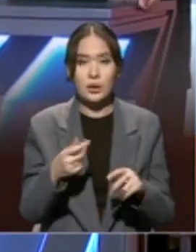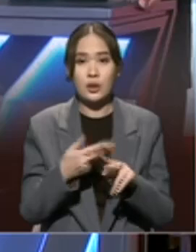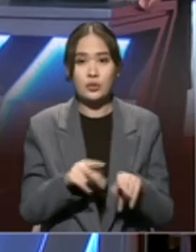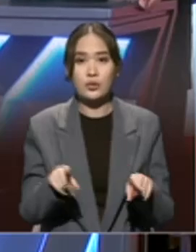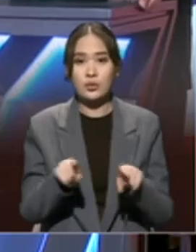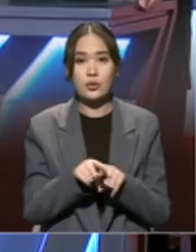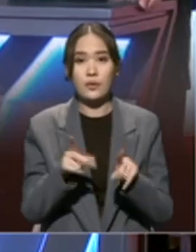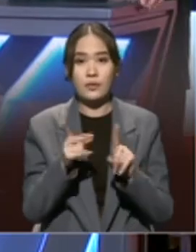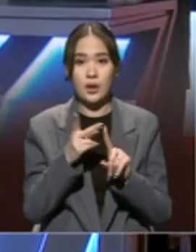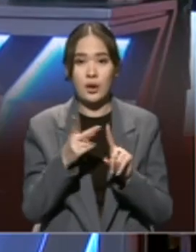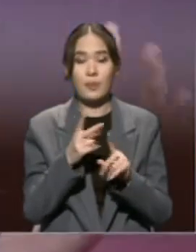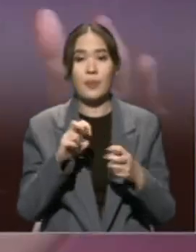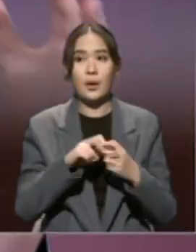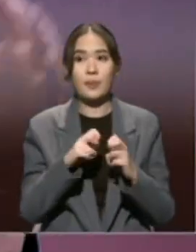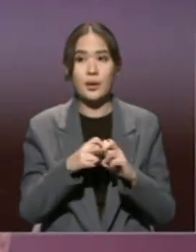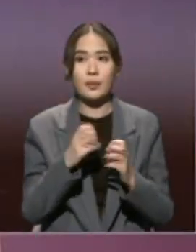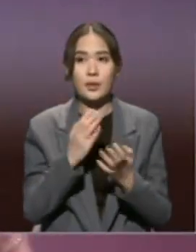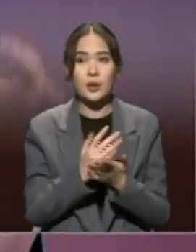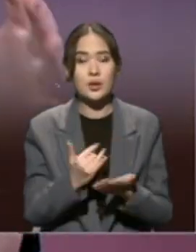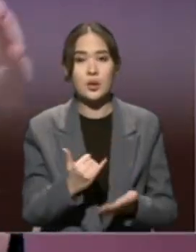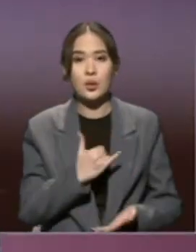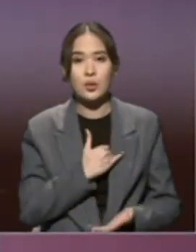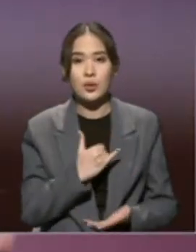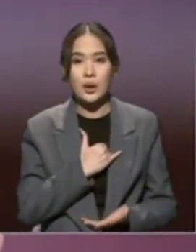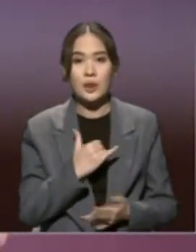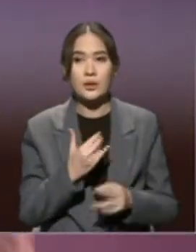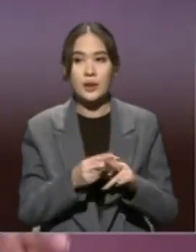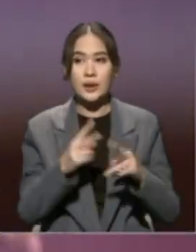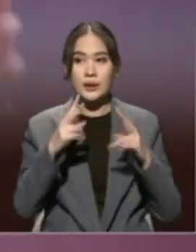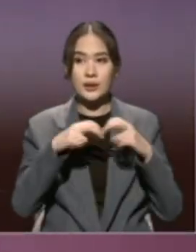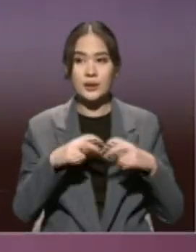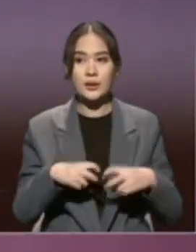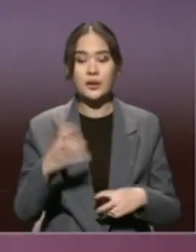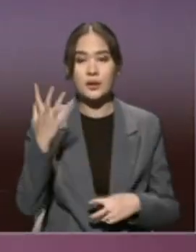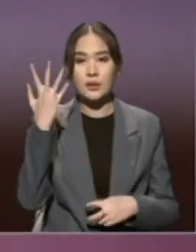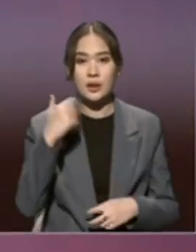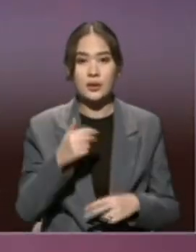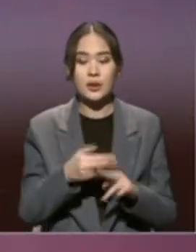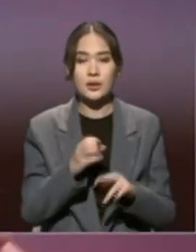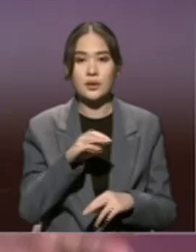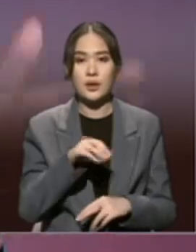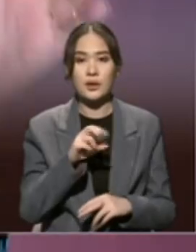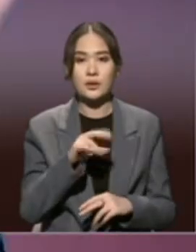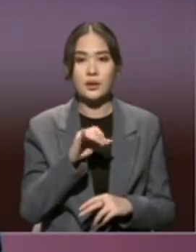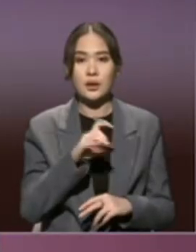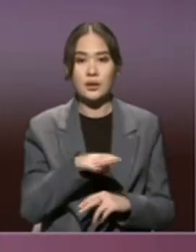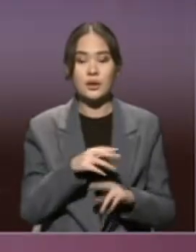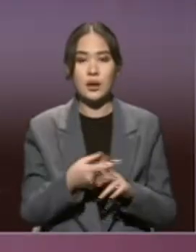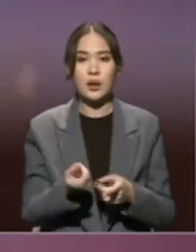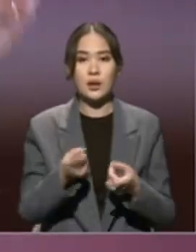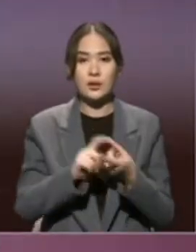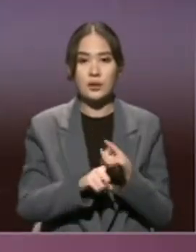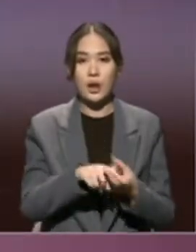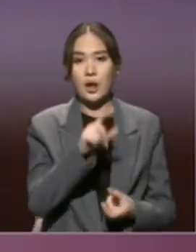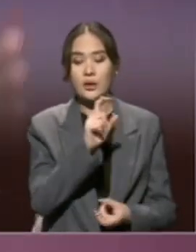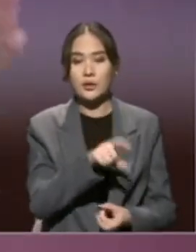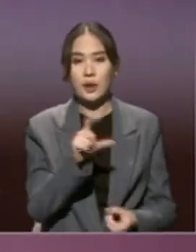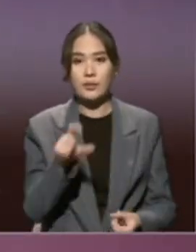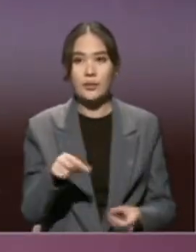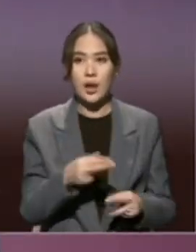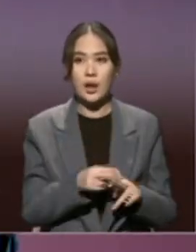мәселе бар ғой, білесіз ғой. Бізде жаңағы тексеріс барысында стандарттарға сай келмесе, ол кісілердің